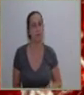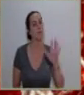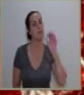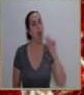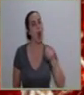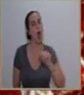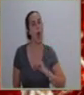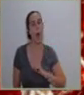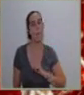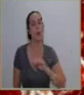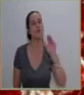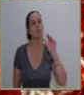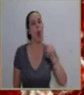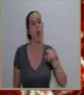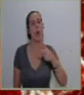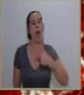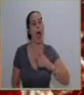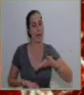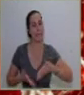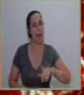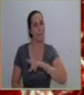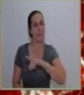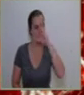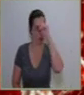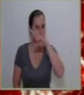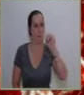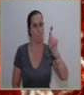שלום לך. אה? שלום לך, אני הבן של מוטקה.